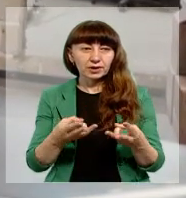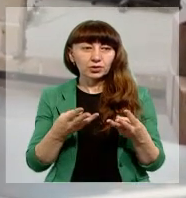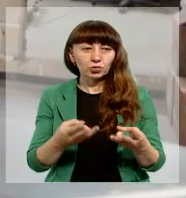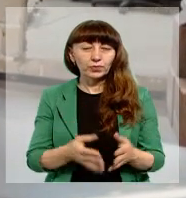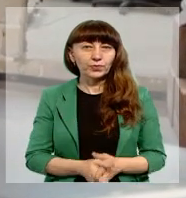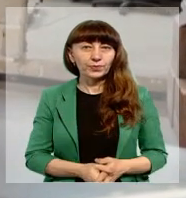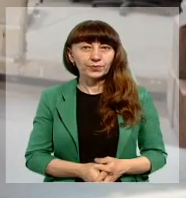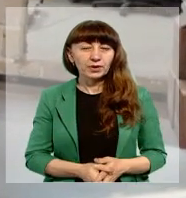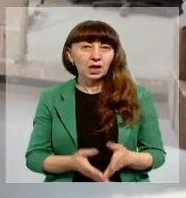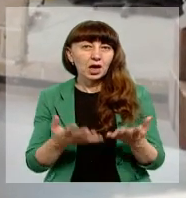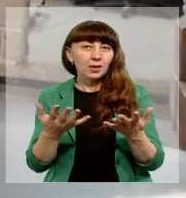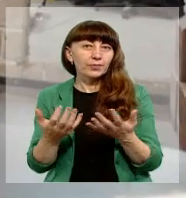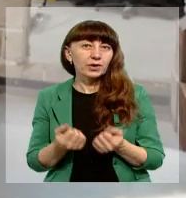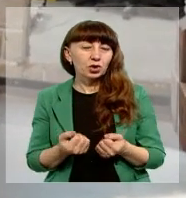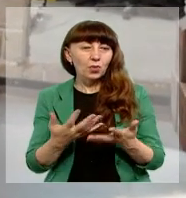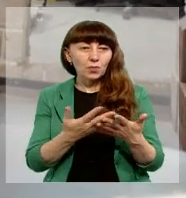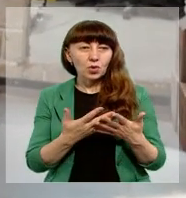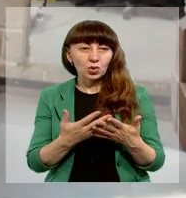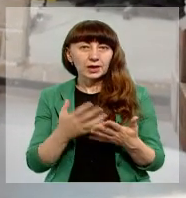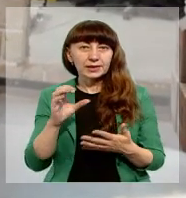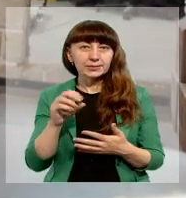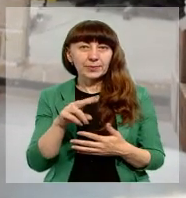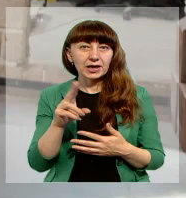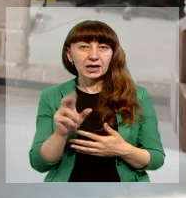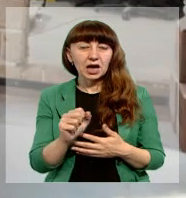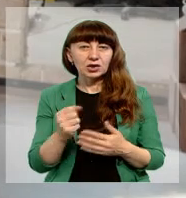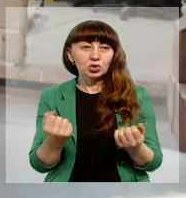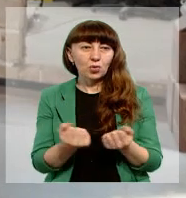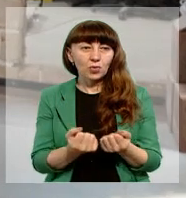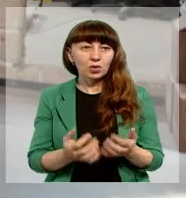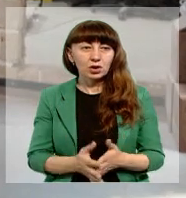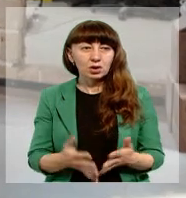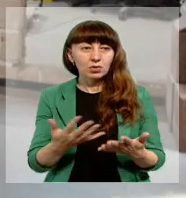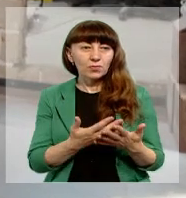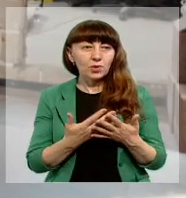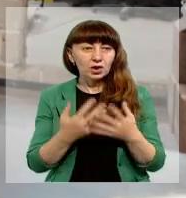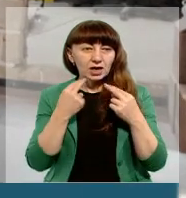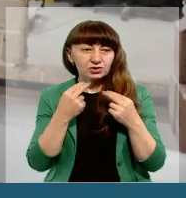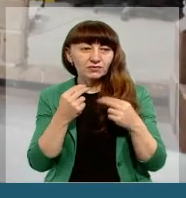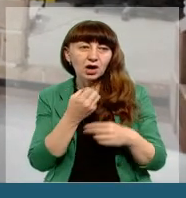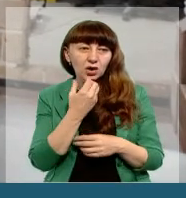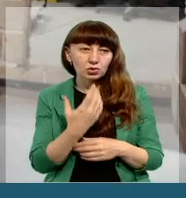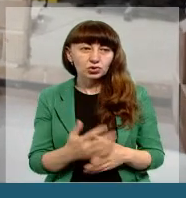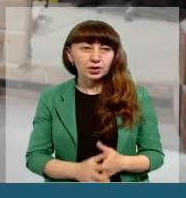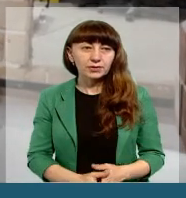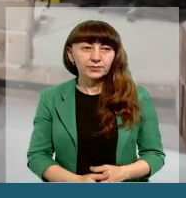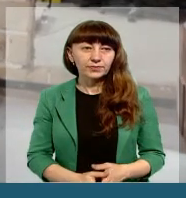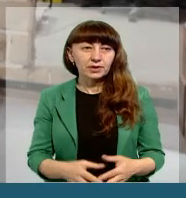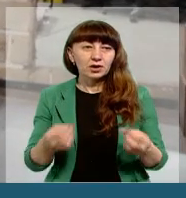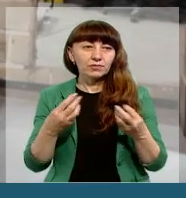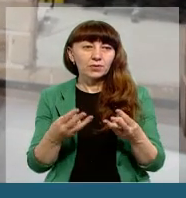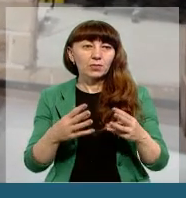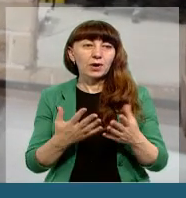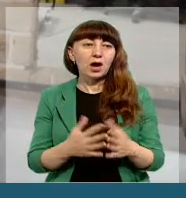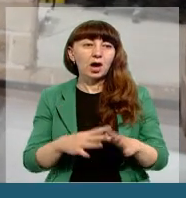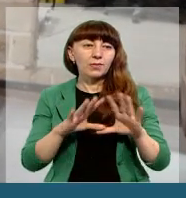Берем муку продкорпорации СПК «Тобол». Нам помогает мука. В принципе, качество хорошее. Вот, выпекаем